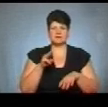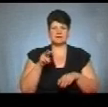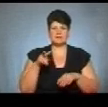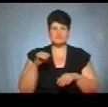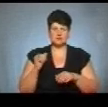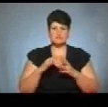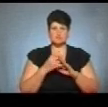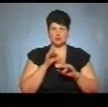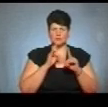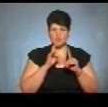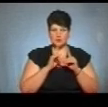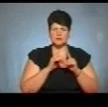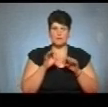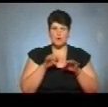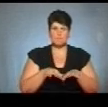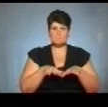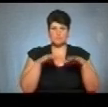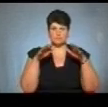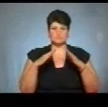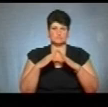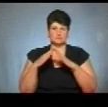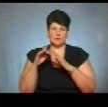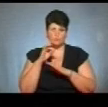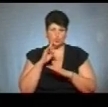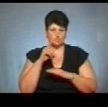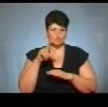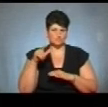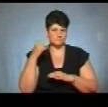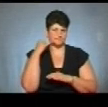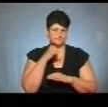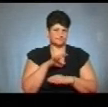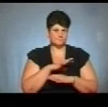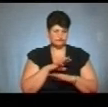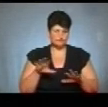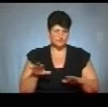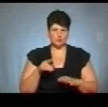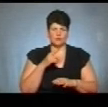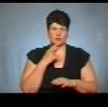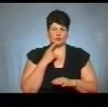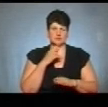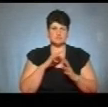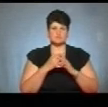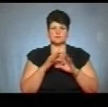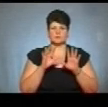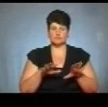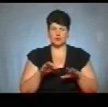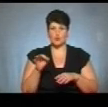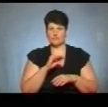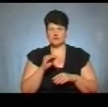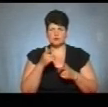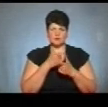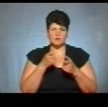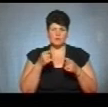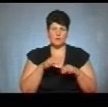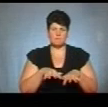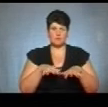Лариса Шаталаєва. Про підтоплені оселі люди їй поки що не повідомляли, каже Лариса Шаталаєва. Офіційної інформації про